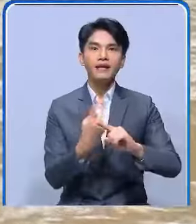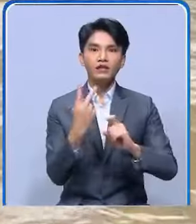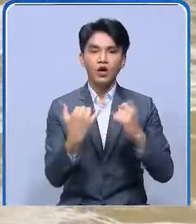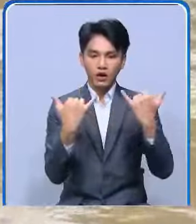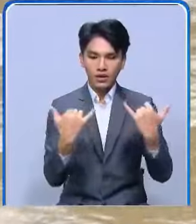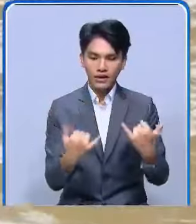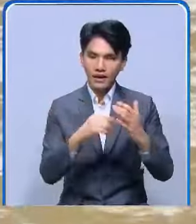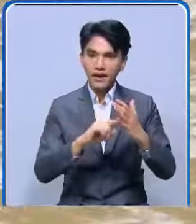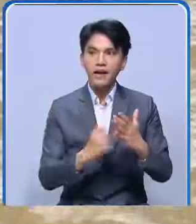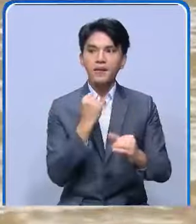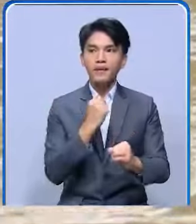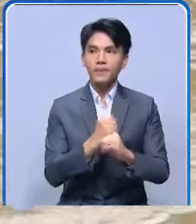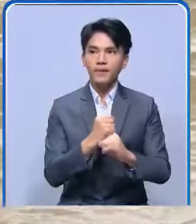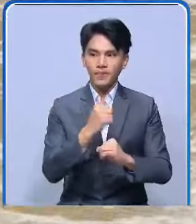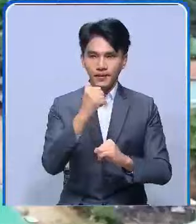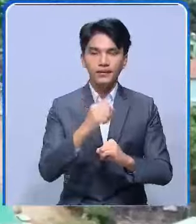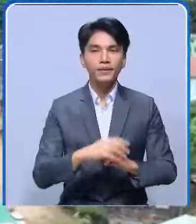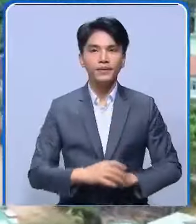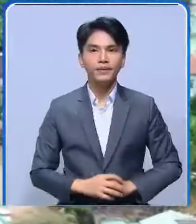จะเริ่มดำเนินการกันได้ค่ะ